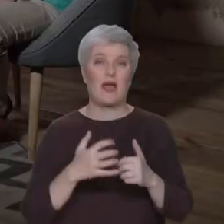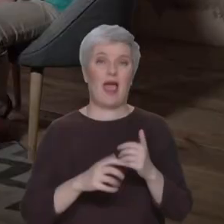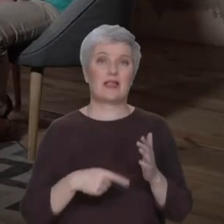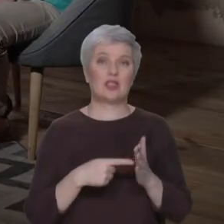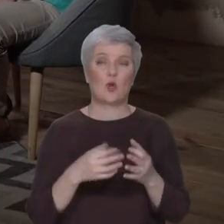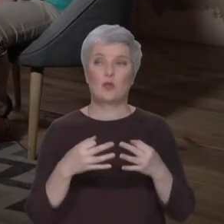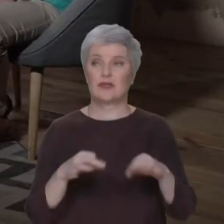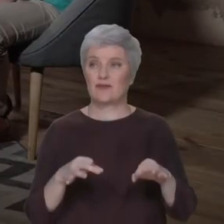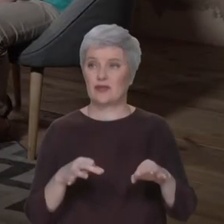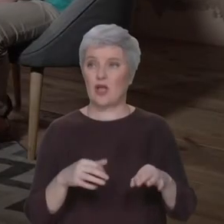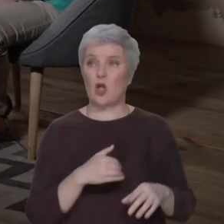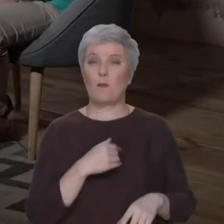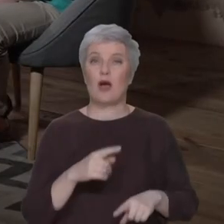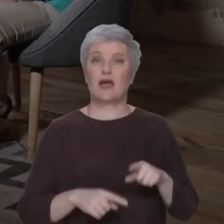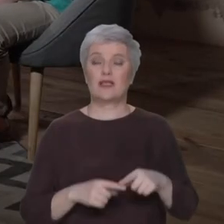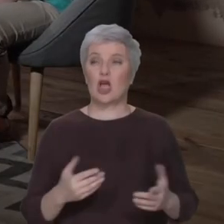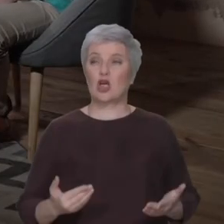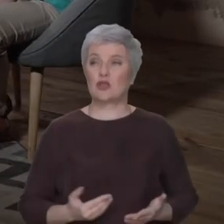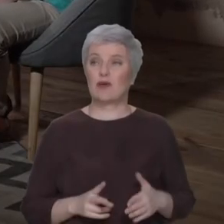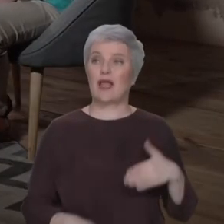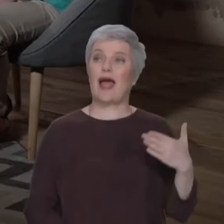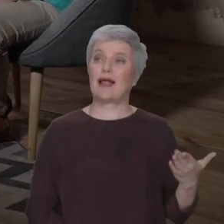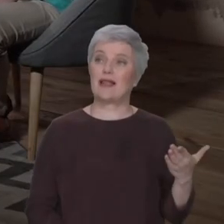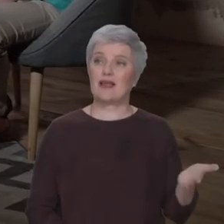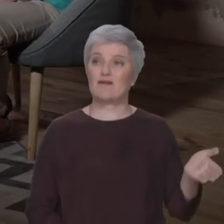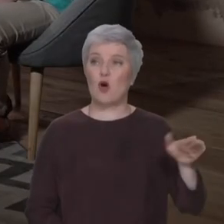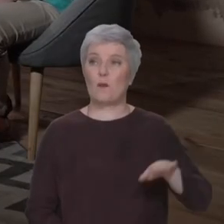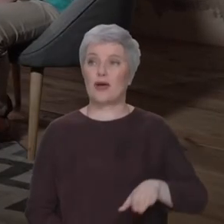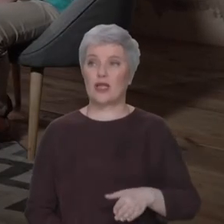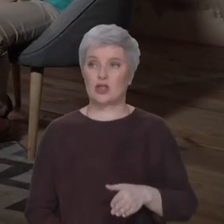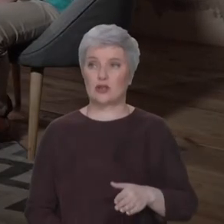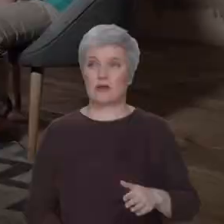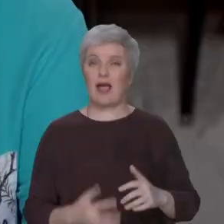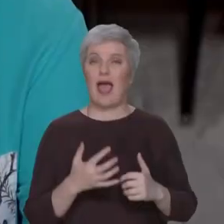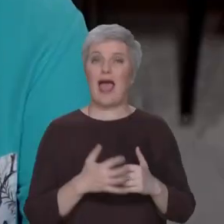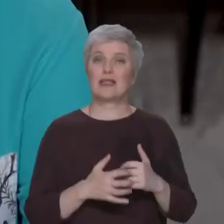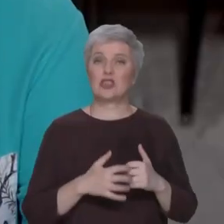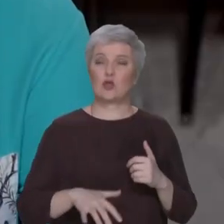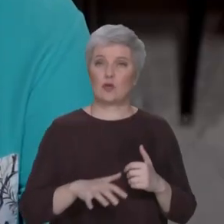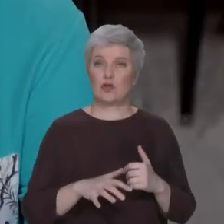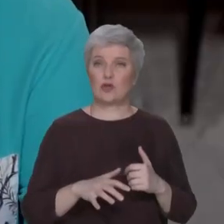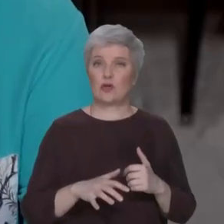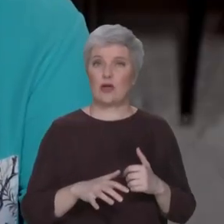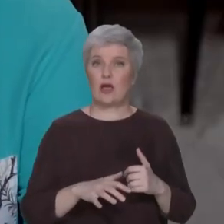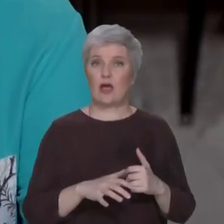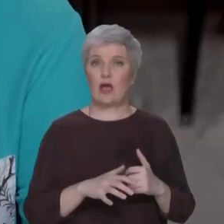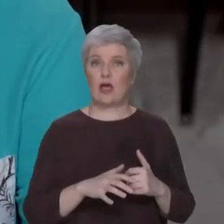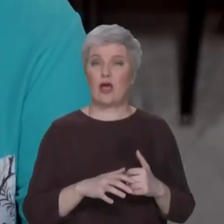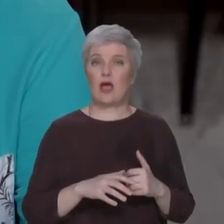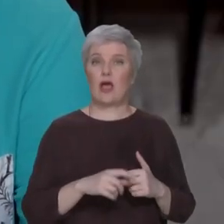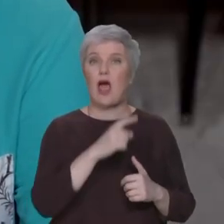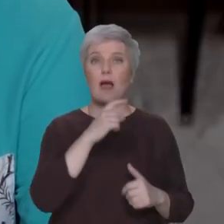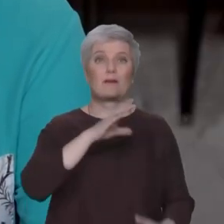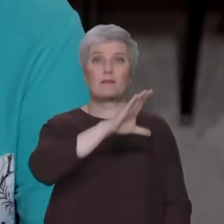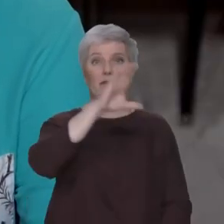Хоча моя рідня живе на лівобережної Херсонщини. Північ звільнили, це теж наші рідні місця, там,